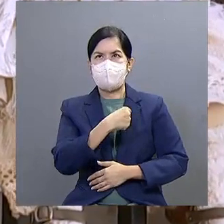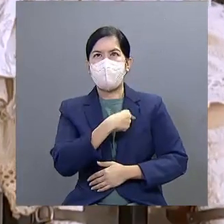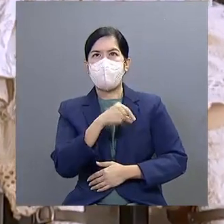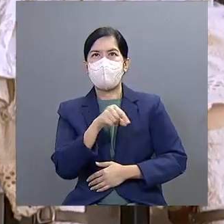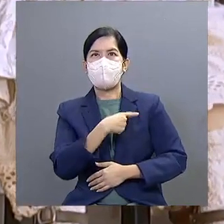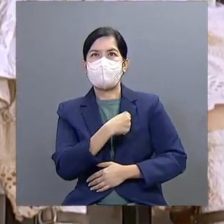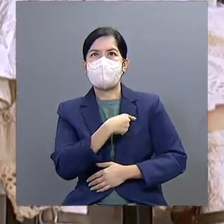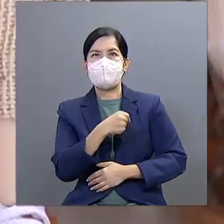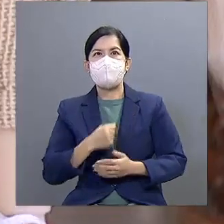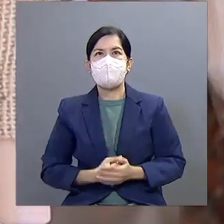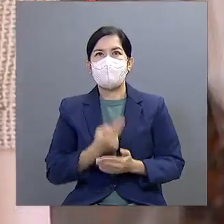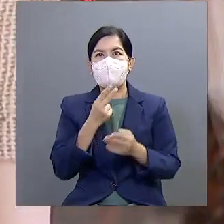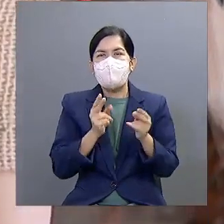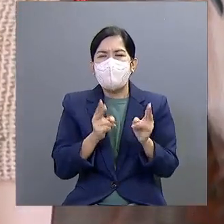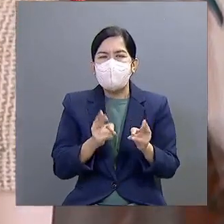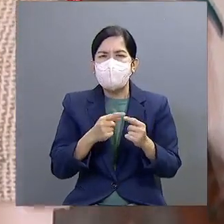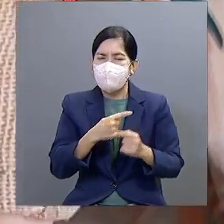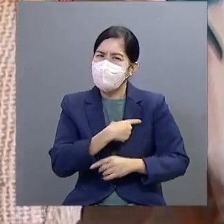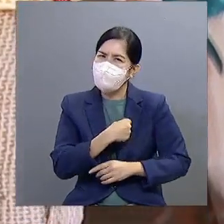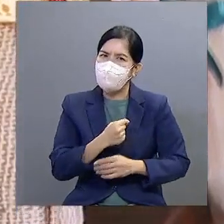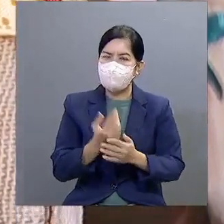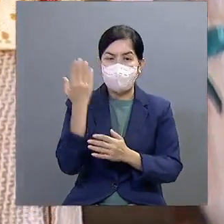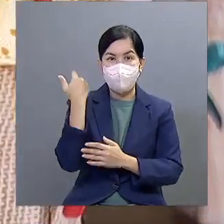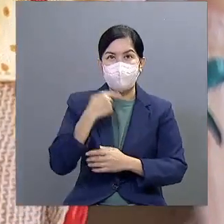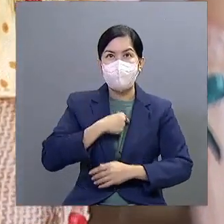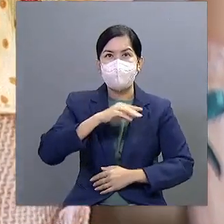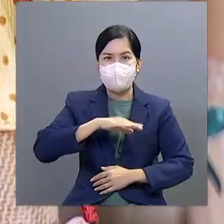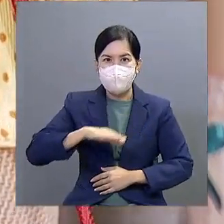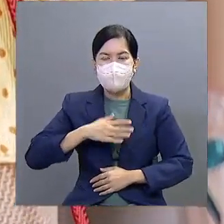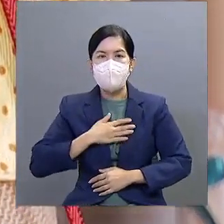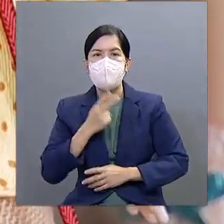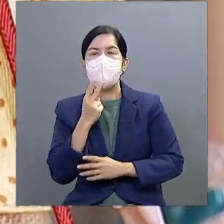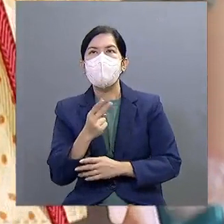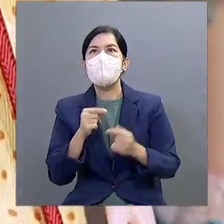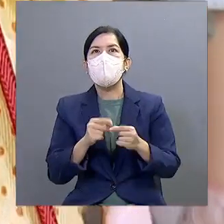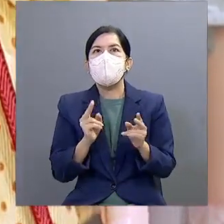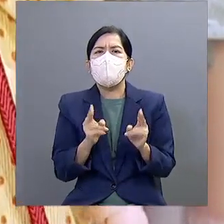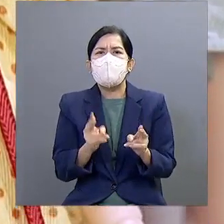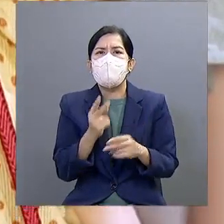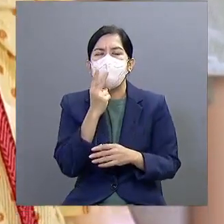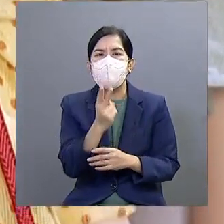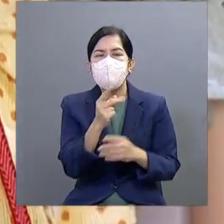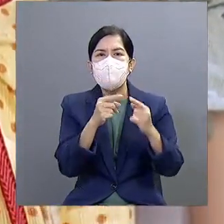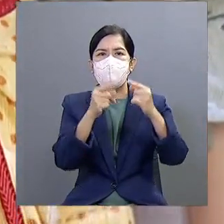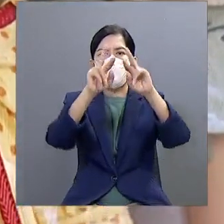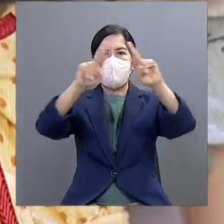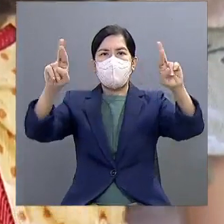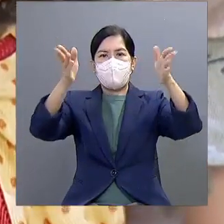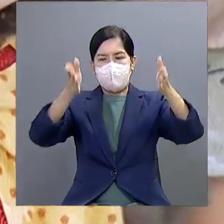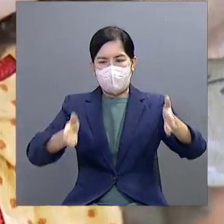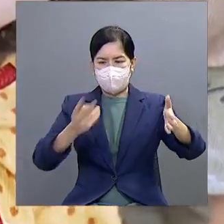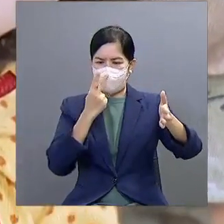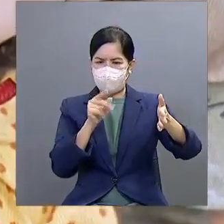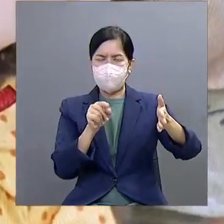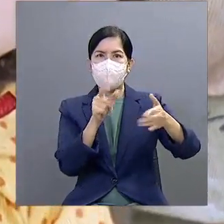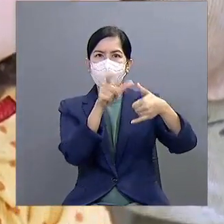าตั้งแต่เด็กเราก็ไปเห็นตุ๊กตาชนิดหนึ่งซึ่งโชว์อยู่ตามร้านอะไรเงี้ยเราก็เอ๊ะตุ๊กตาตัวนี้มันน่ารักจังเลยมัน